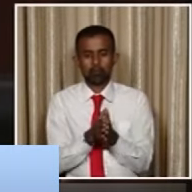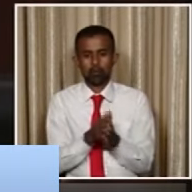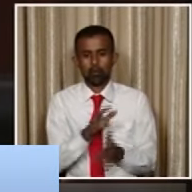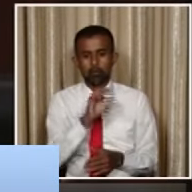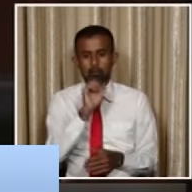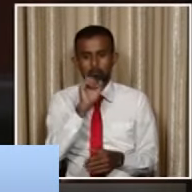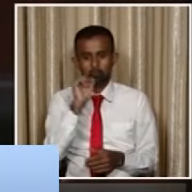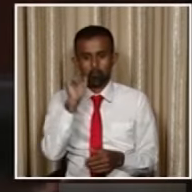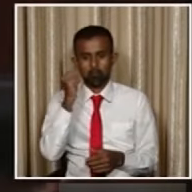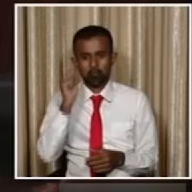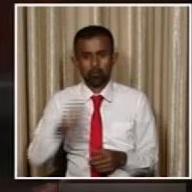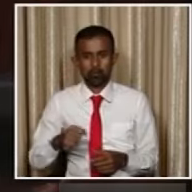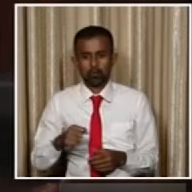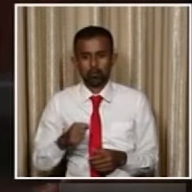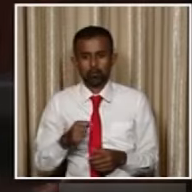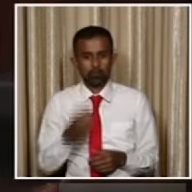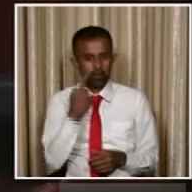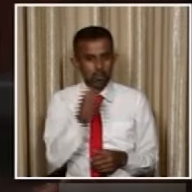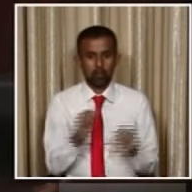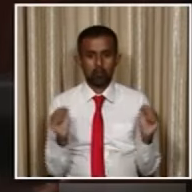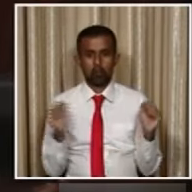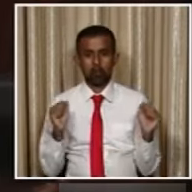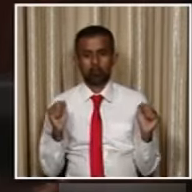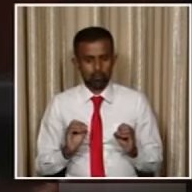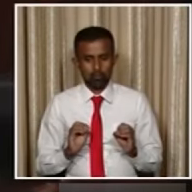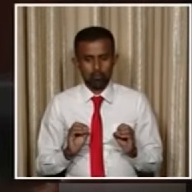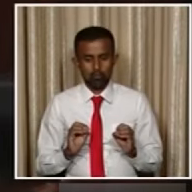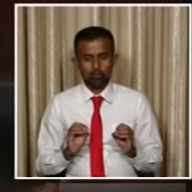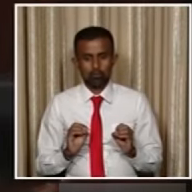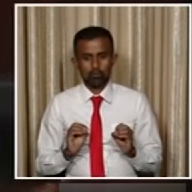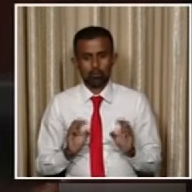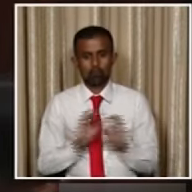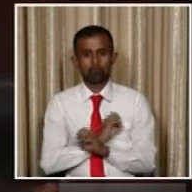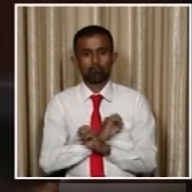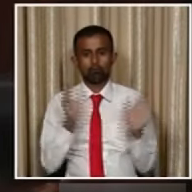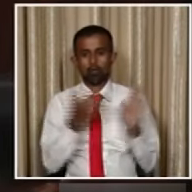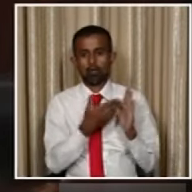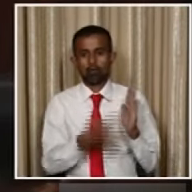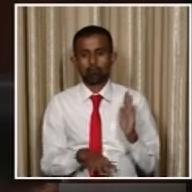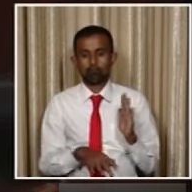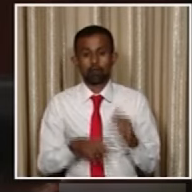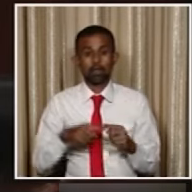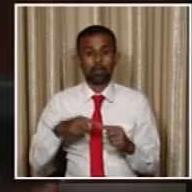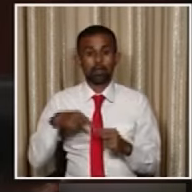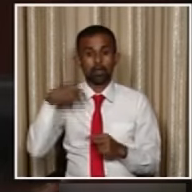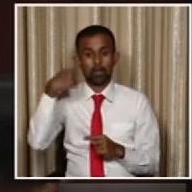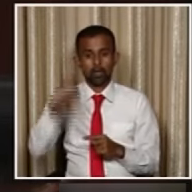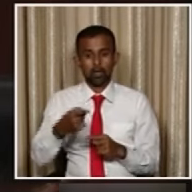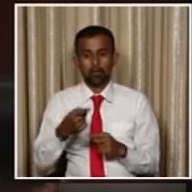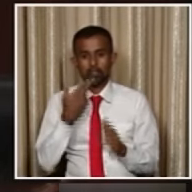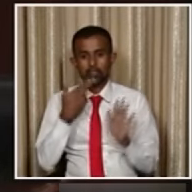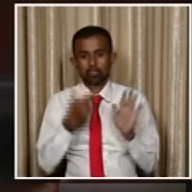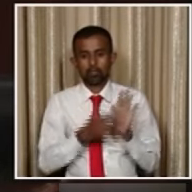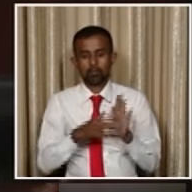50,000 කරනවා කියලා. ඉතින් මේක දැකලා බය වෙලා මේ වෙනකොට ප්‍රකාශය නිකුත් කරලා තියෙන්නේ තනිකරම හෙට ආරම්භ වෙන සැපල්